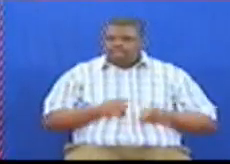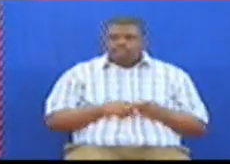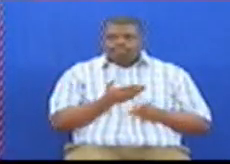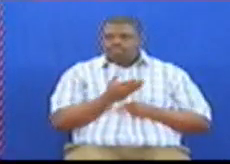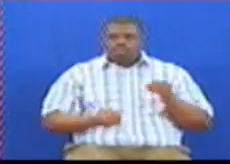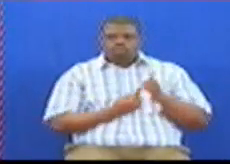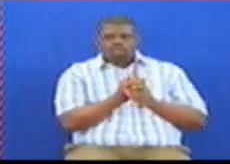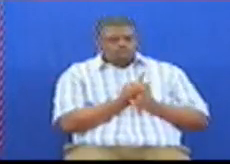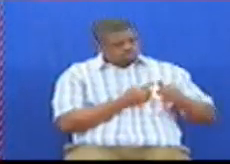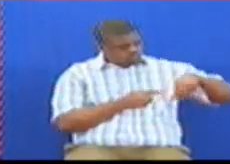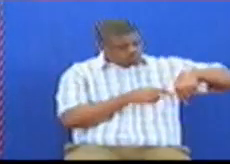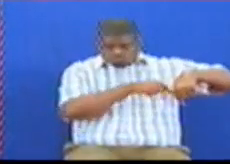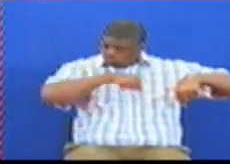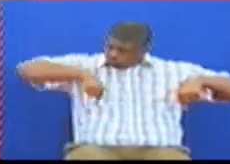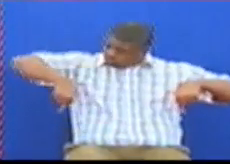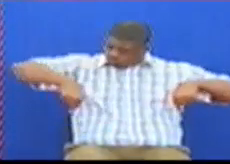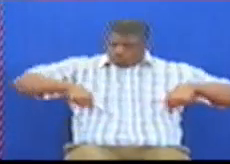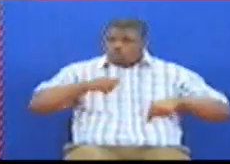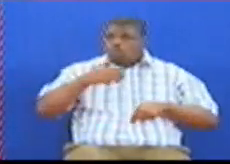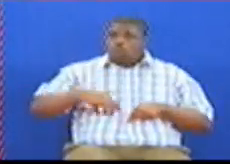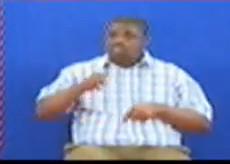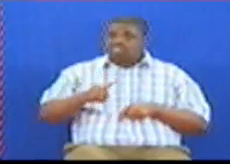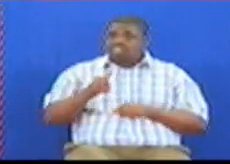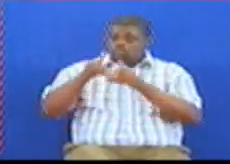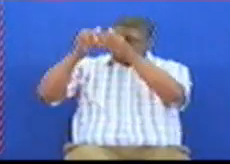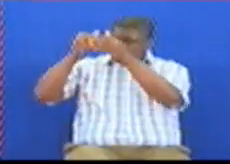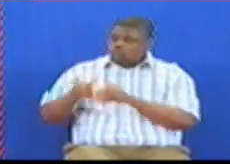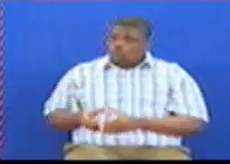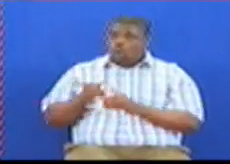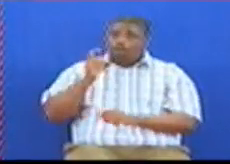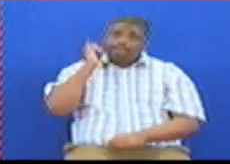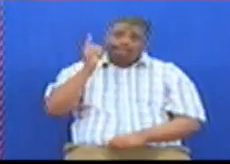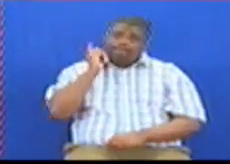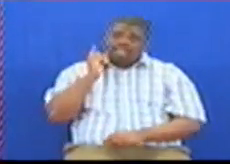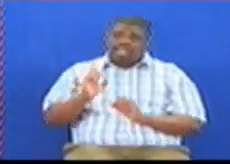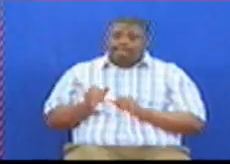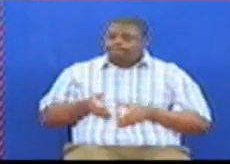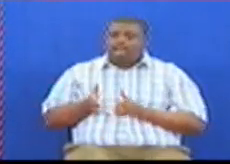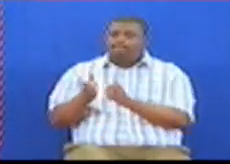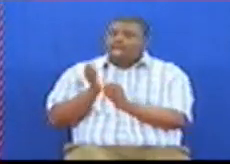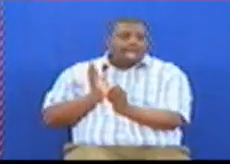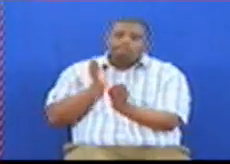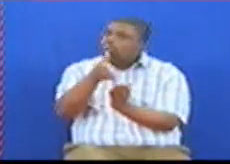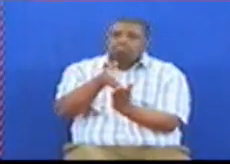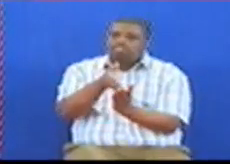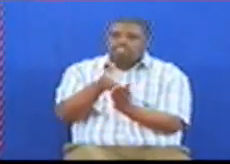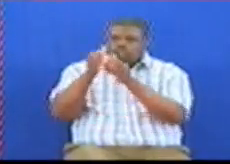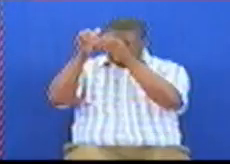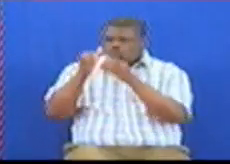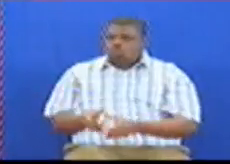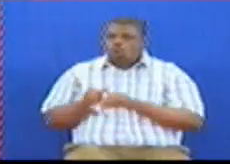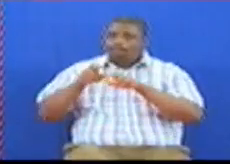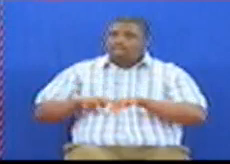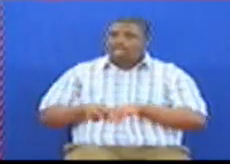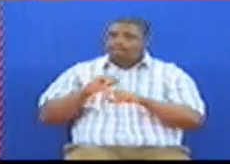mpaka Vidunda. Waziri wa nishati ametuletea pale nguzo za umeme kwa ajili ya kupeleka kule Vidunda. Barabara haipitiki, nguzo zimekaa pale takriban miezi